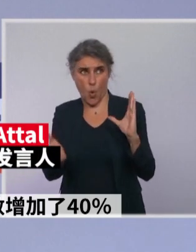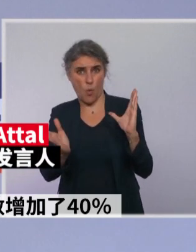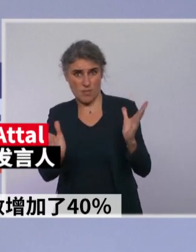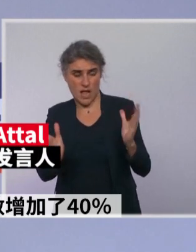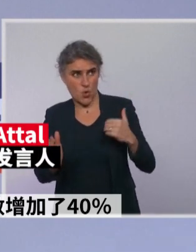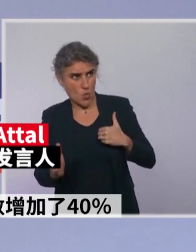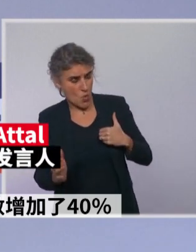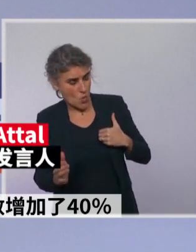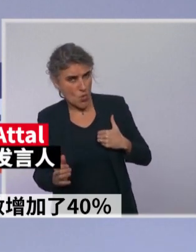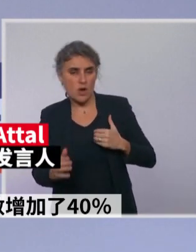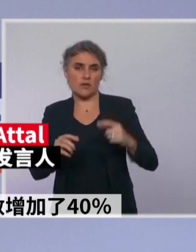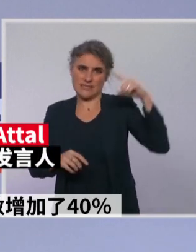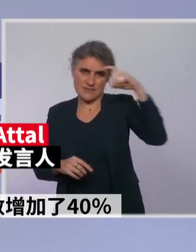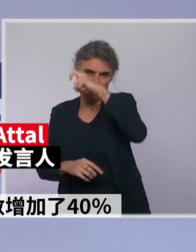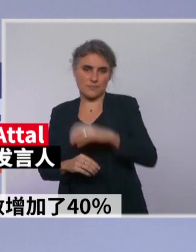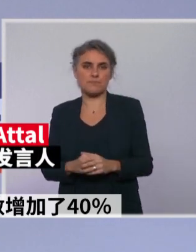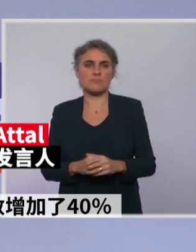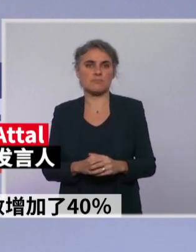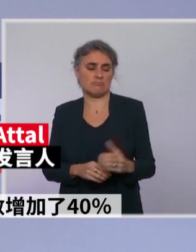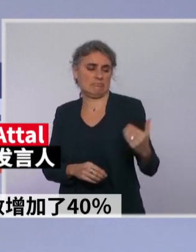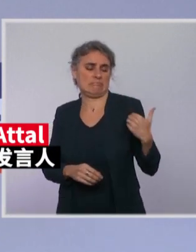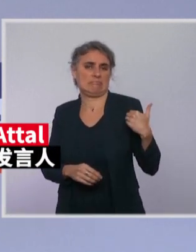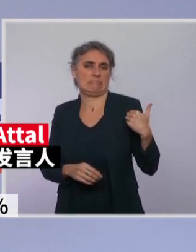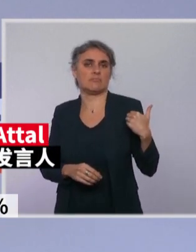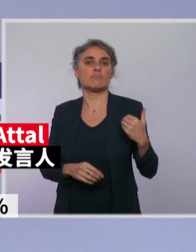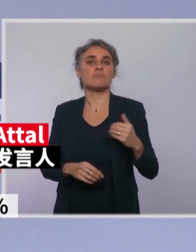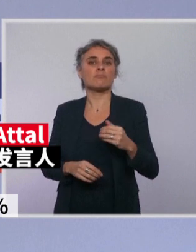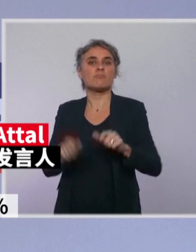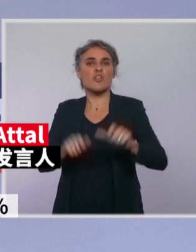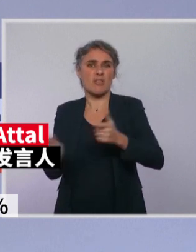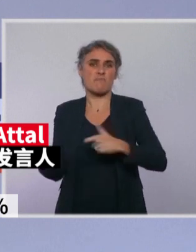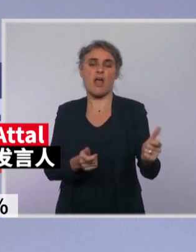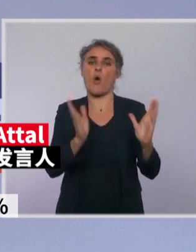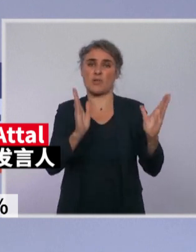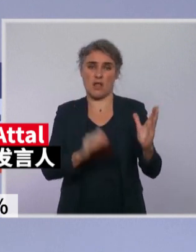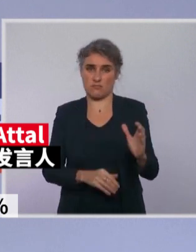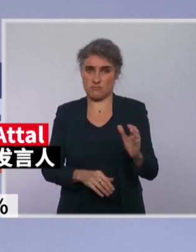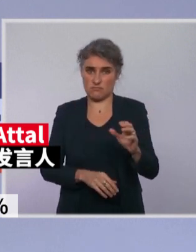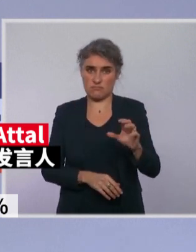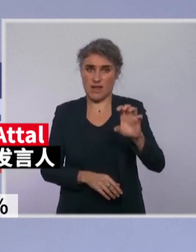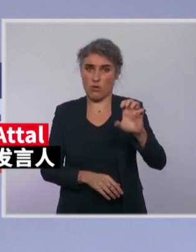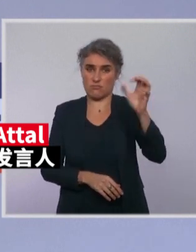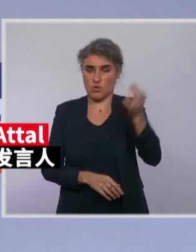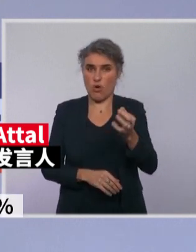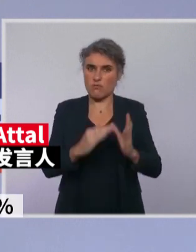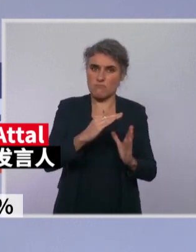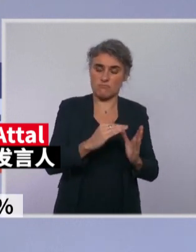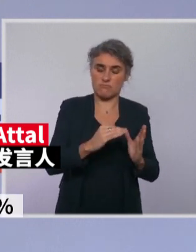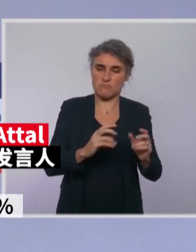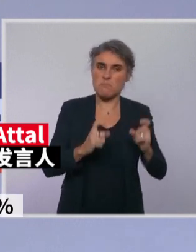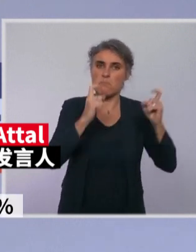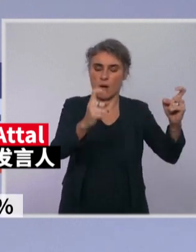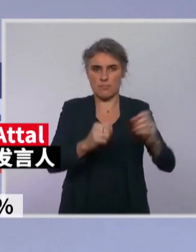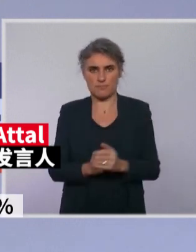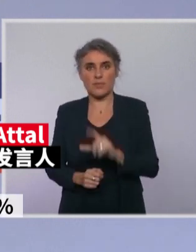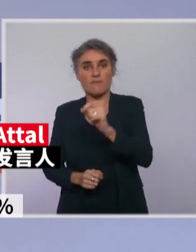Les admissions ont augmenté de 40% cette dernière semaine. Il y a aujourd'hui 20% de patients hospitalisés et 25% de patients